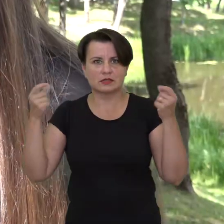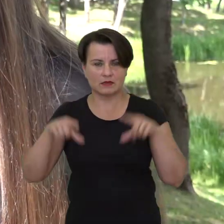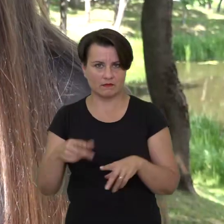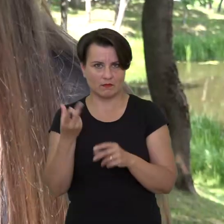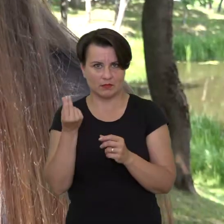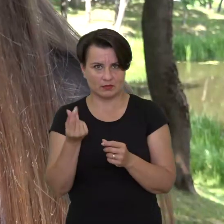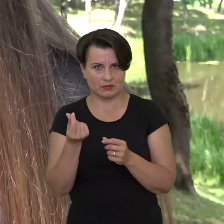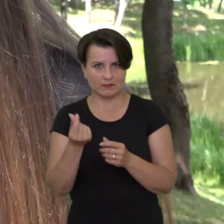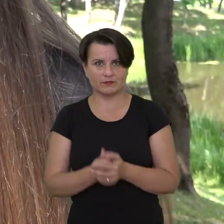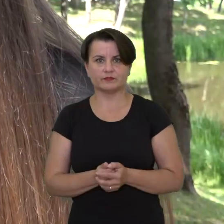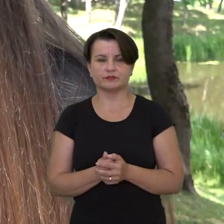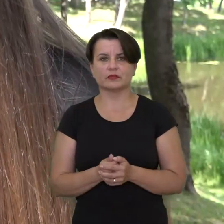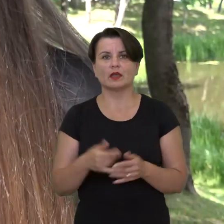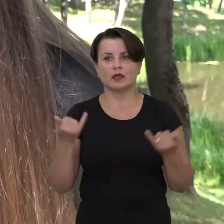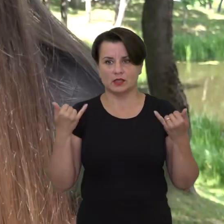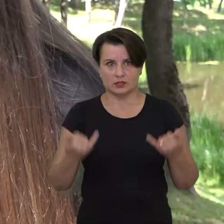mes